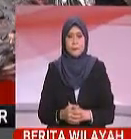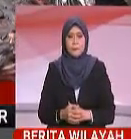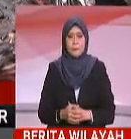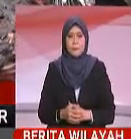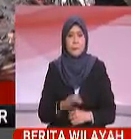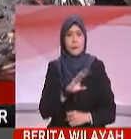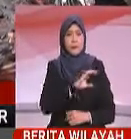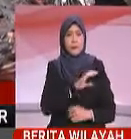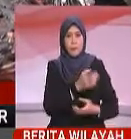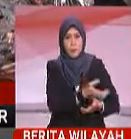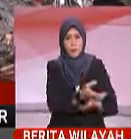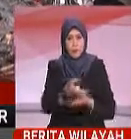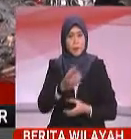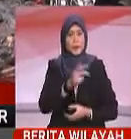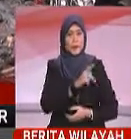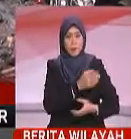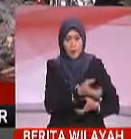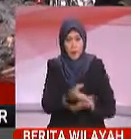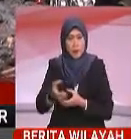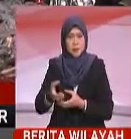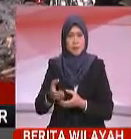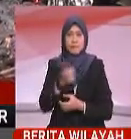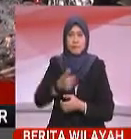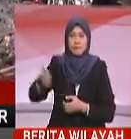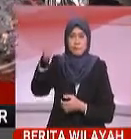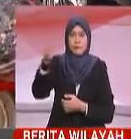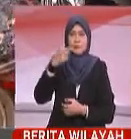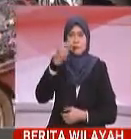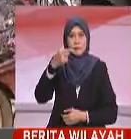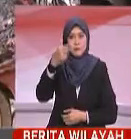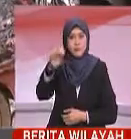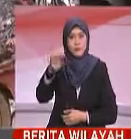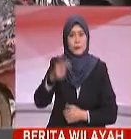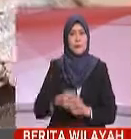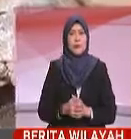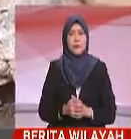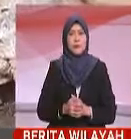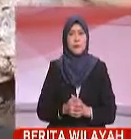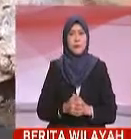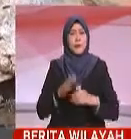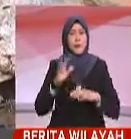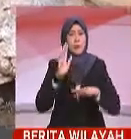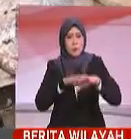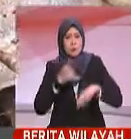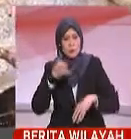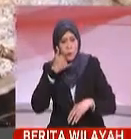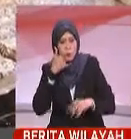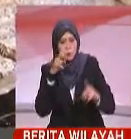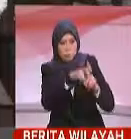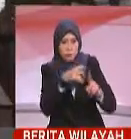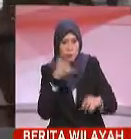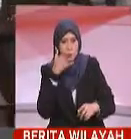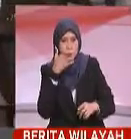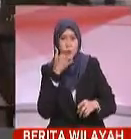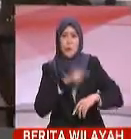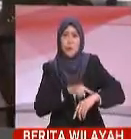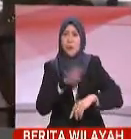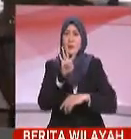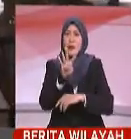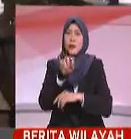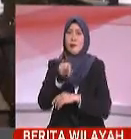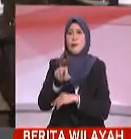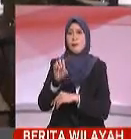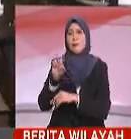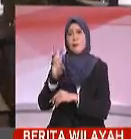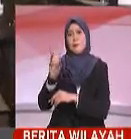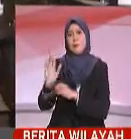Ketua Balai Bomba dan Penyelamat Gua Musang Muhammad Arifuddin Akif Muhammad Nur berkata panggilan kecemasan diterima kira-kira 4-6